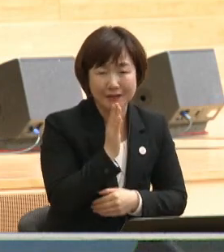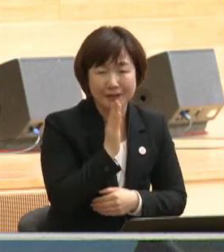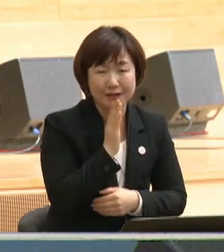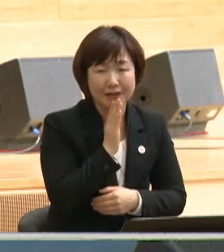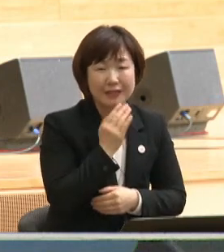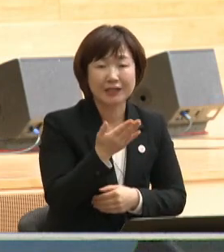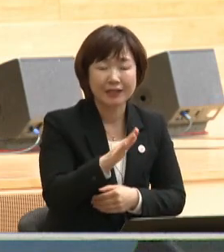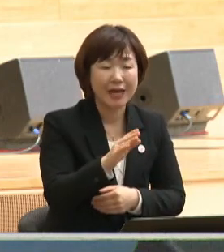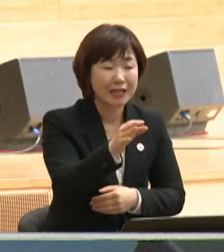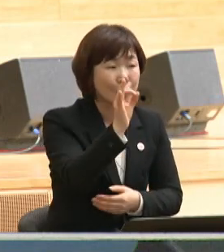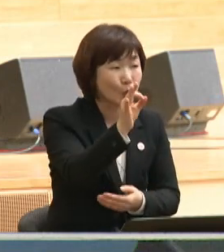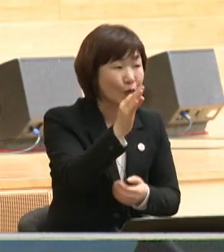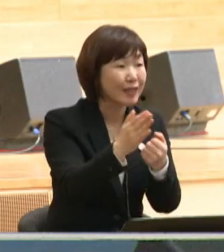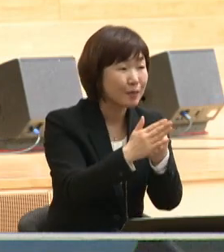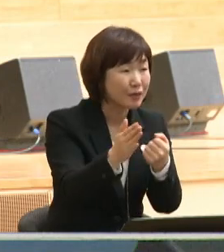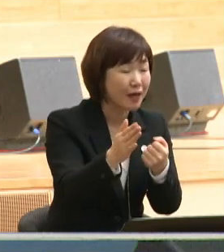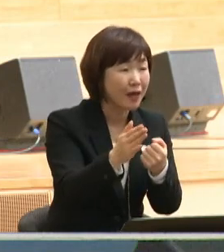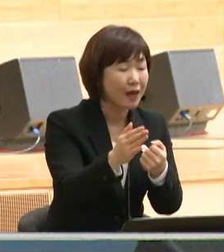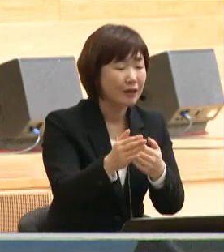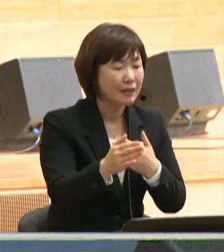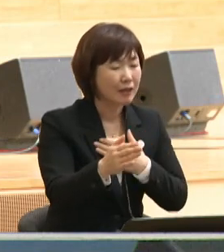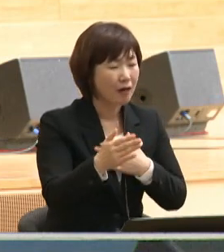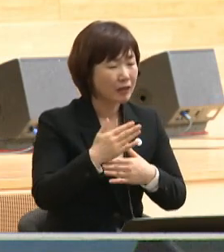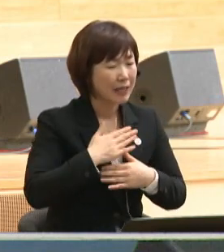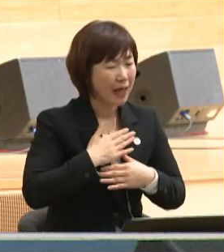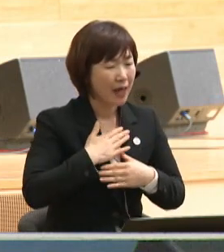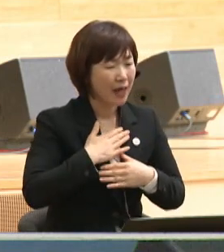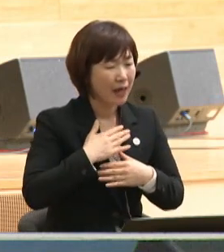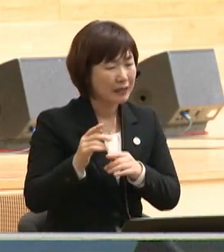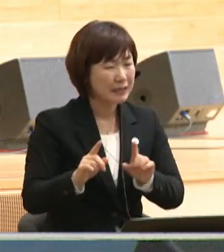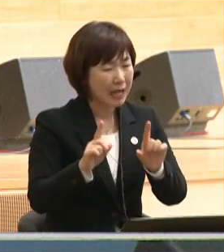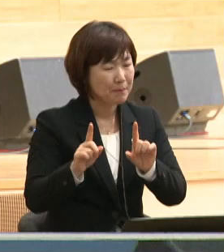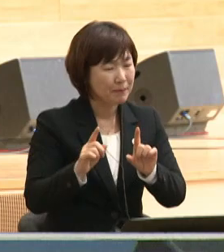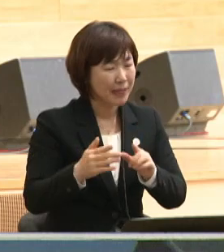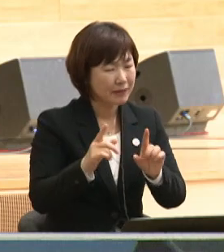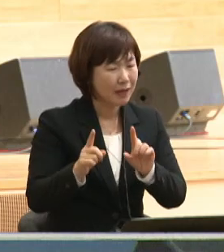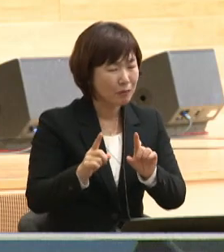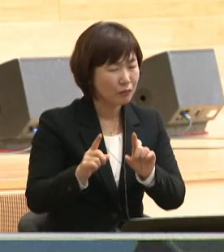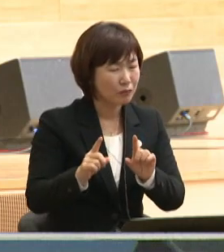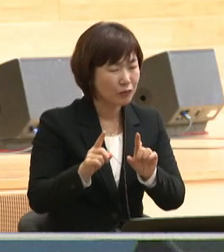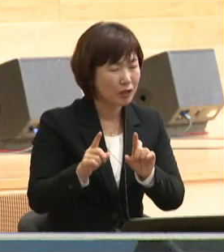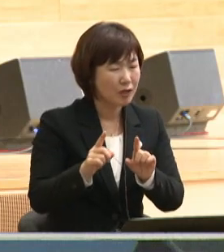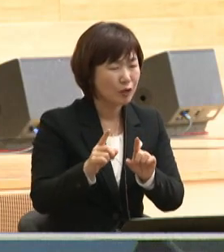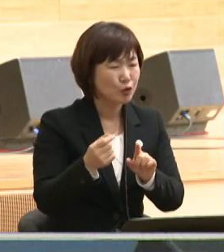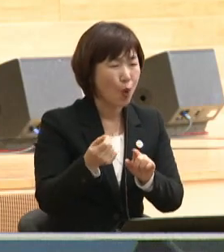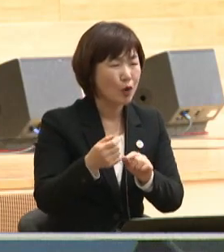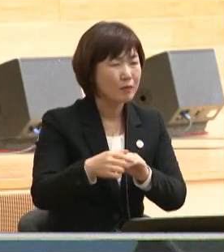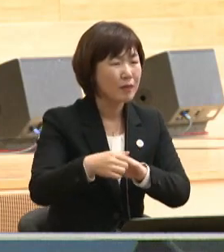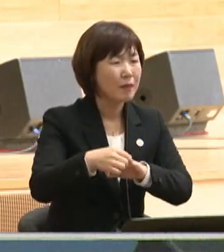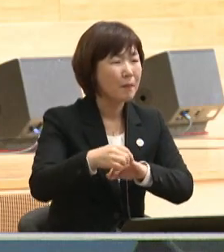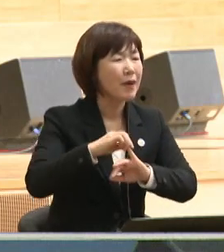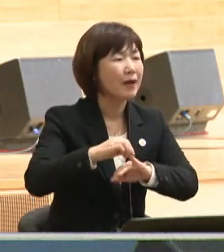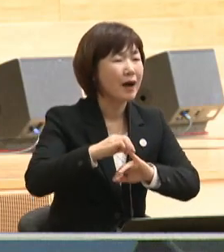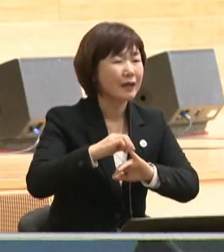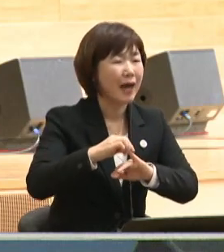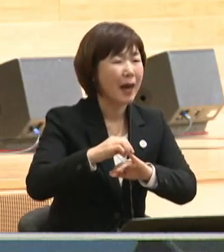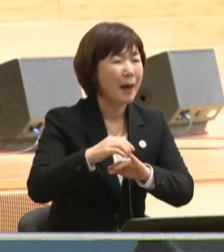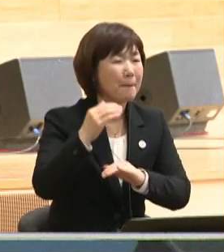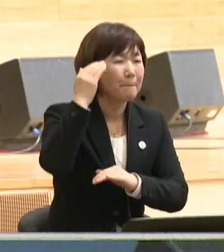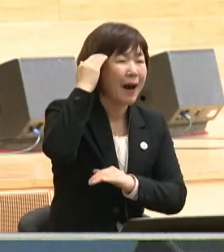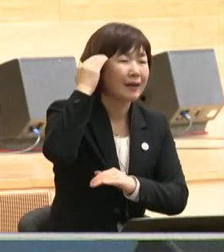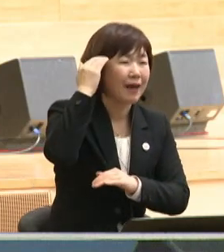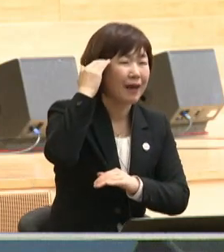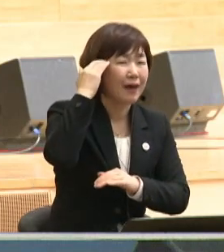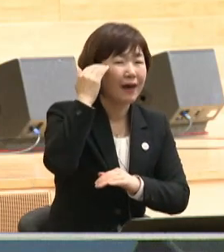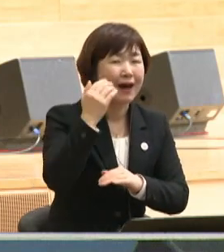그렇죠 그런데 그 돈이 제재의 삶을 살지 못하도록 그리스도의 병사로 살지 못하도록 참